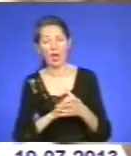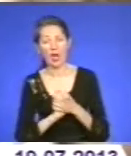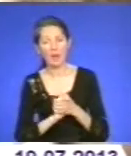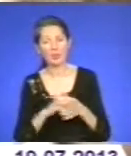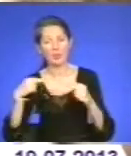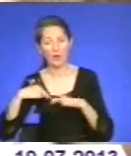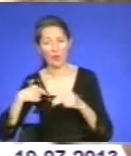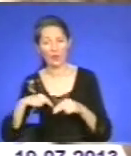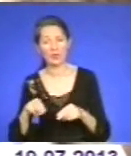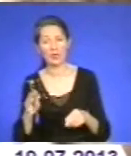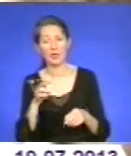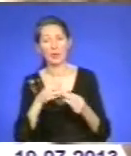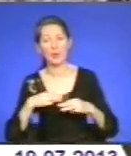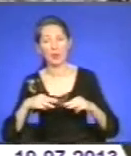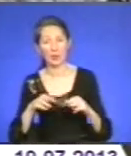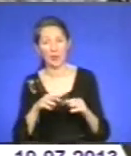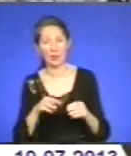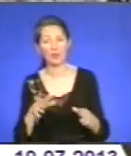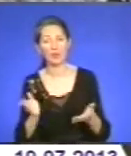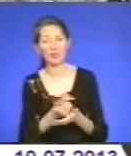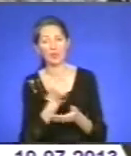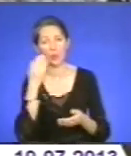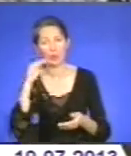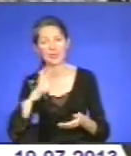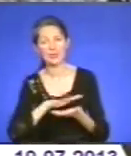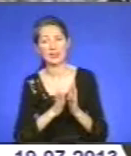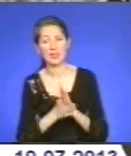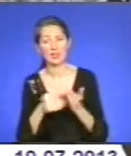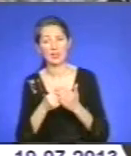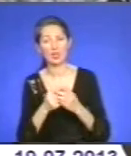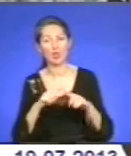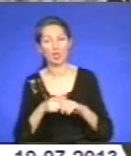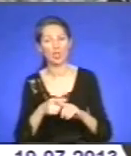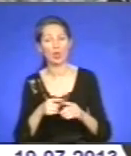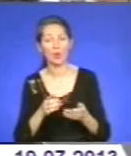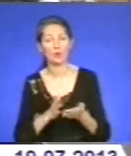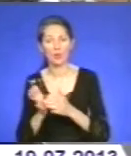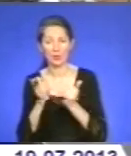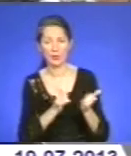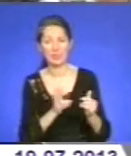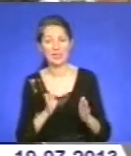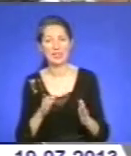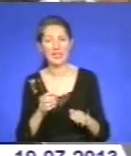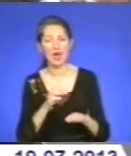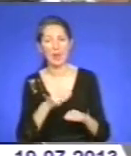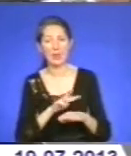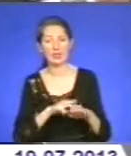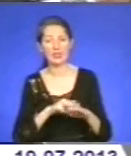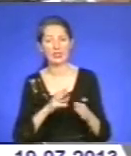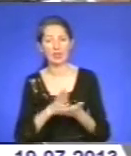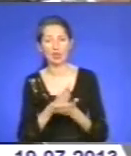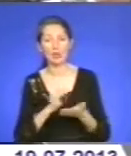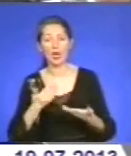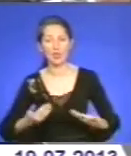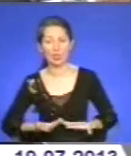забезпечення МВС України вдалося покращити стан матеріально-технічного забезпечення не тільки міліцейських служб, а й житлових умов